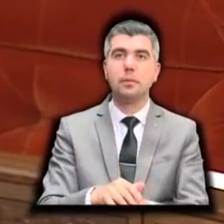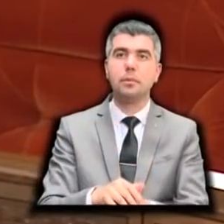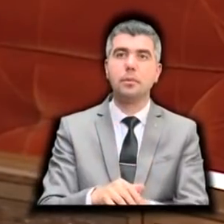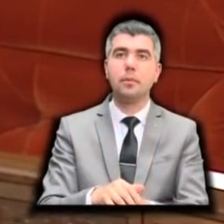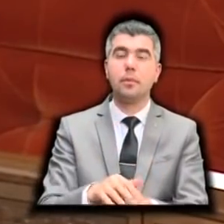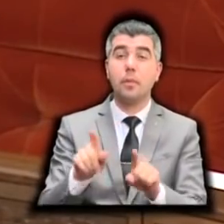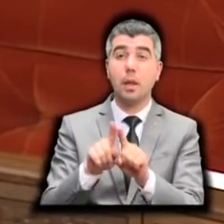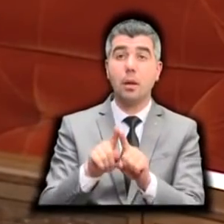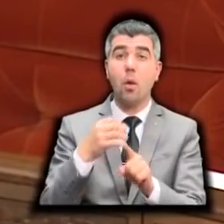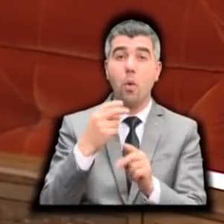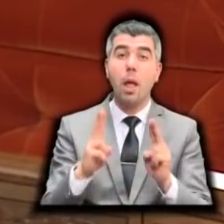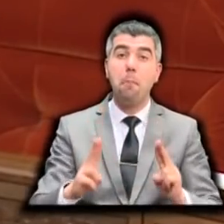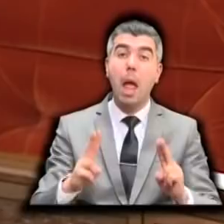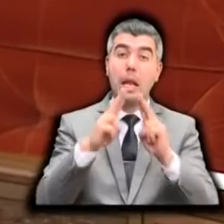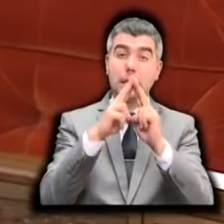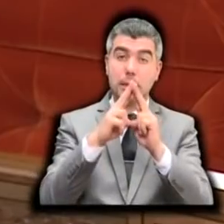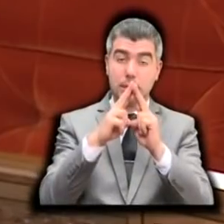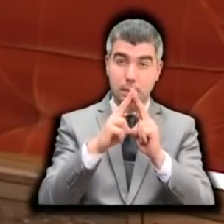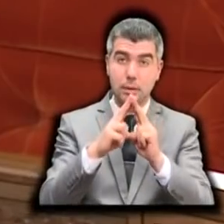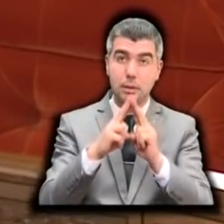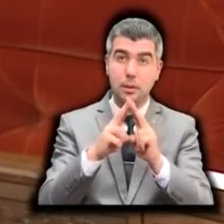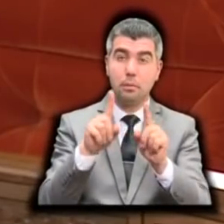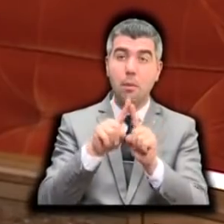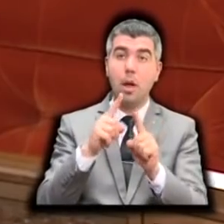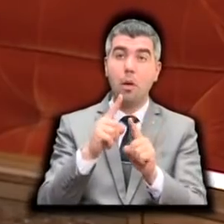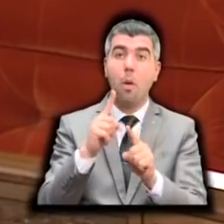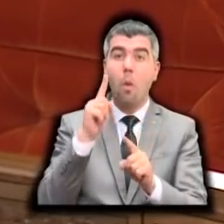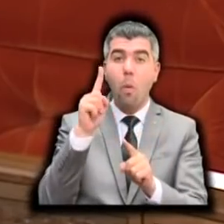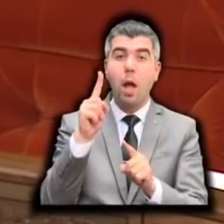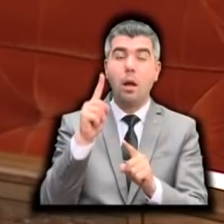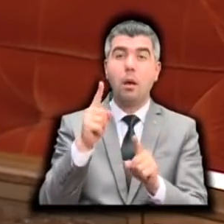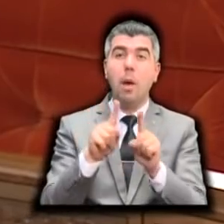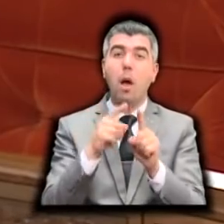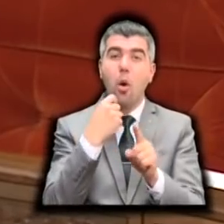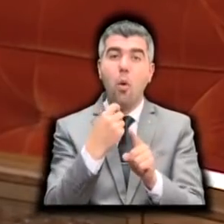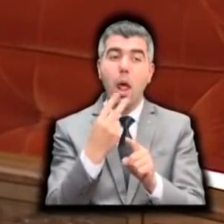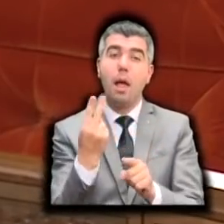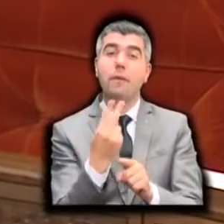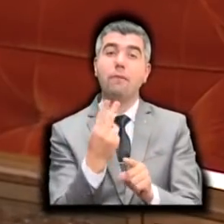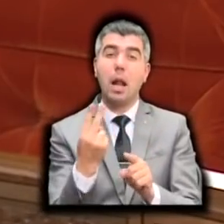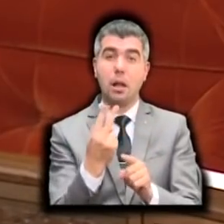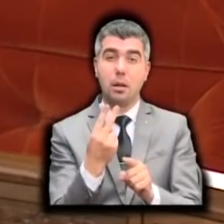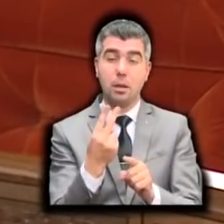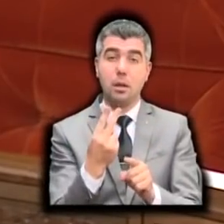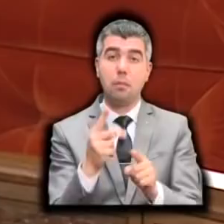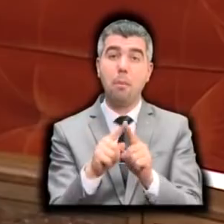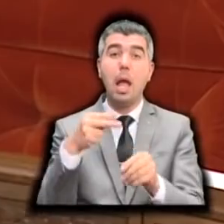ولكن راه في باريس كاين البلاصه ديال 21 درهم اللترو، كاين